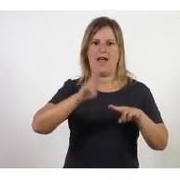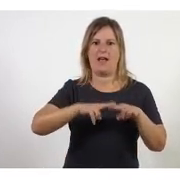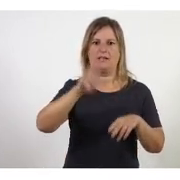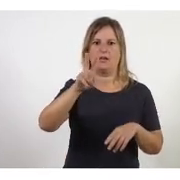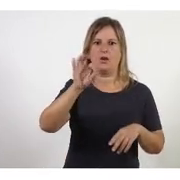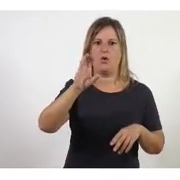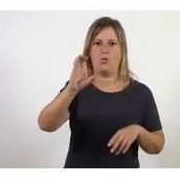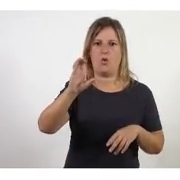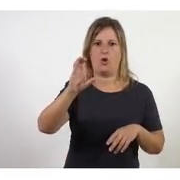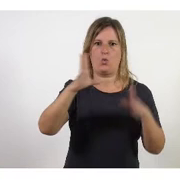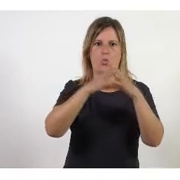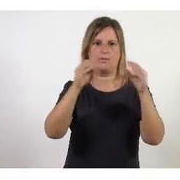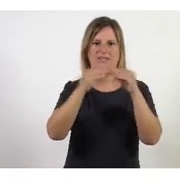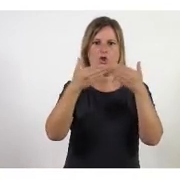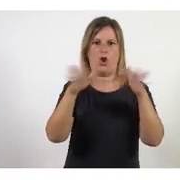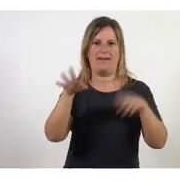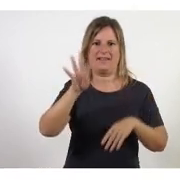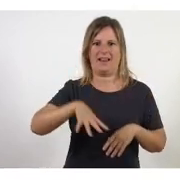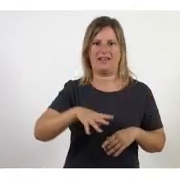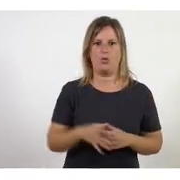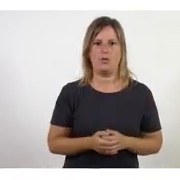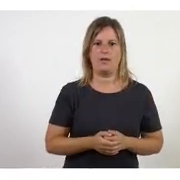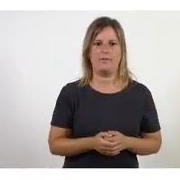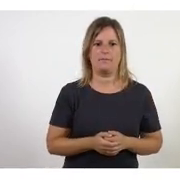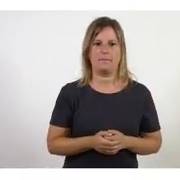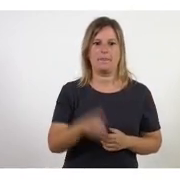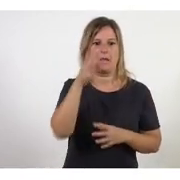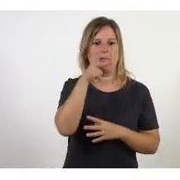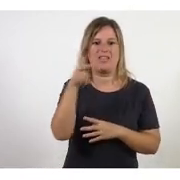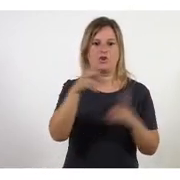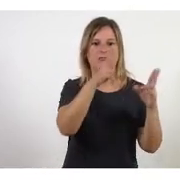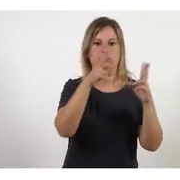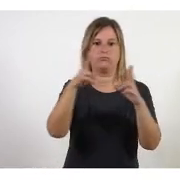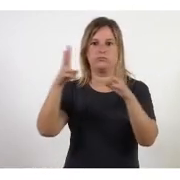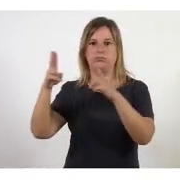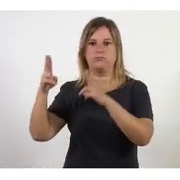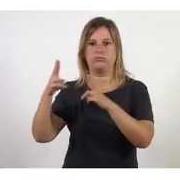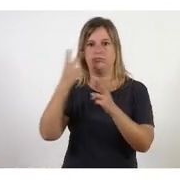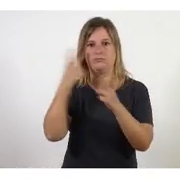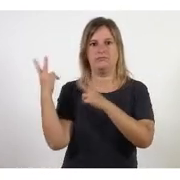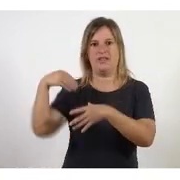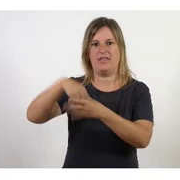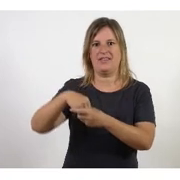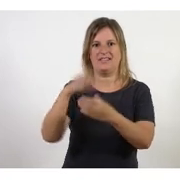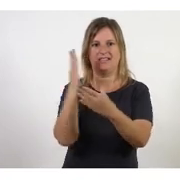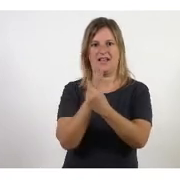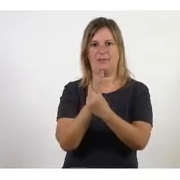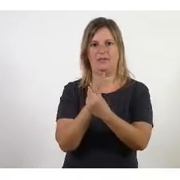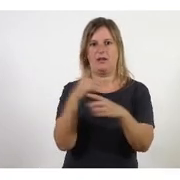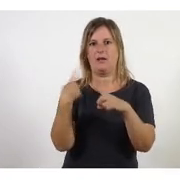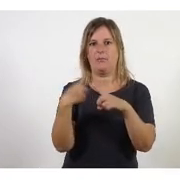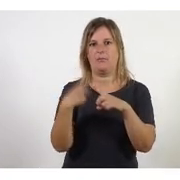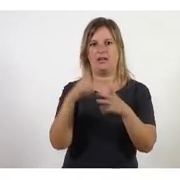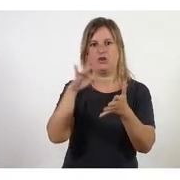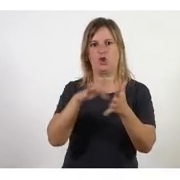la Universitat Oberta de Catalunya. I deia, tots els clips els tinc aquí. Per què? Per què ho faig així? Perquè això va ser el mes de